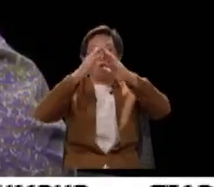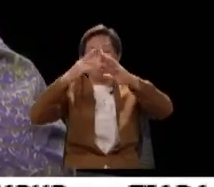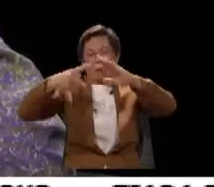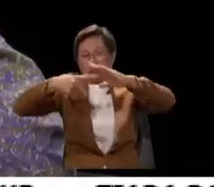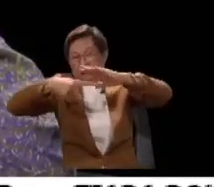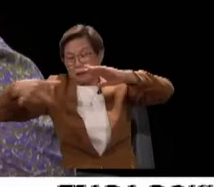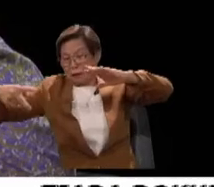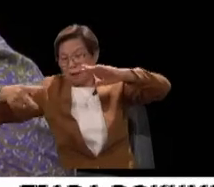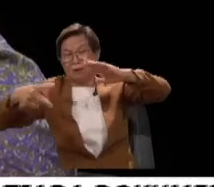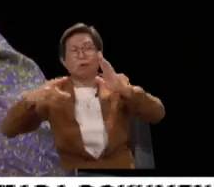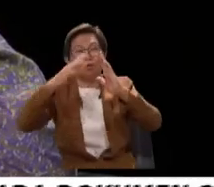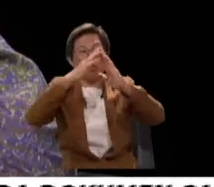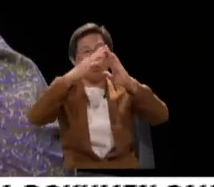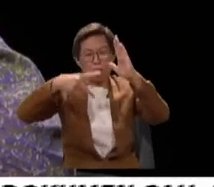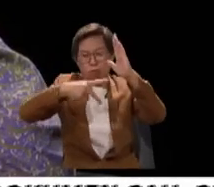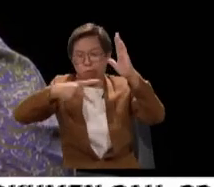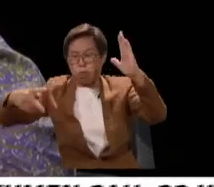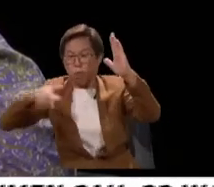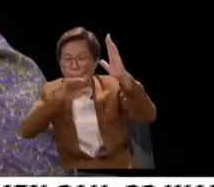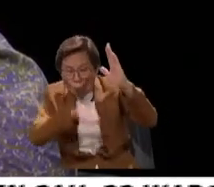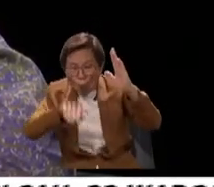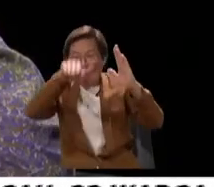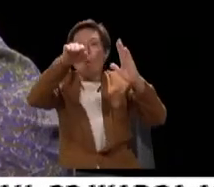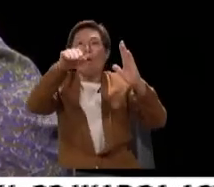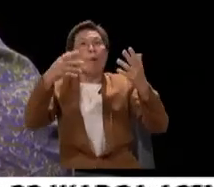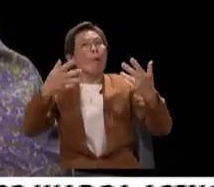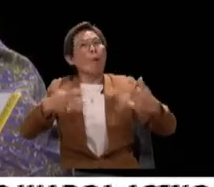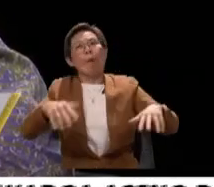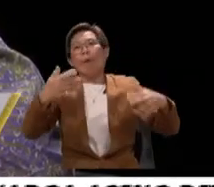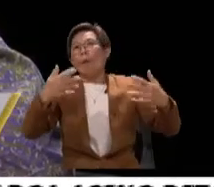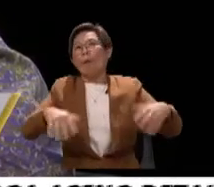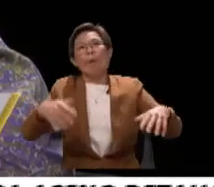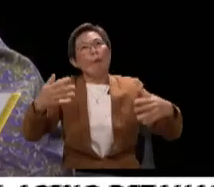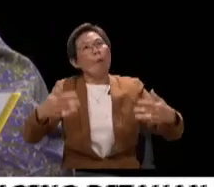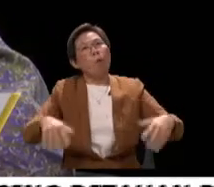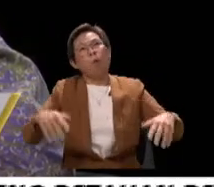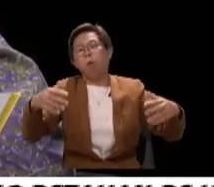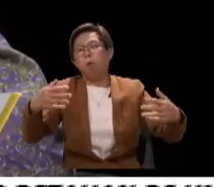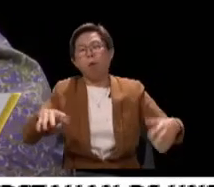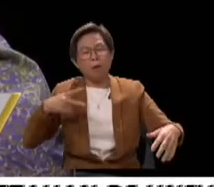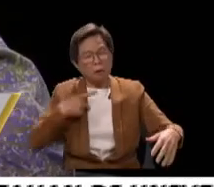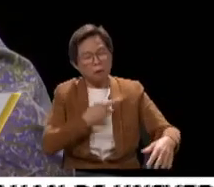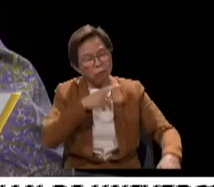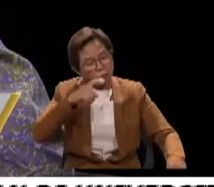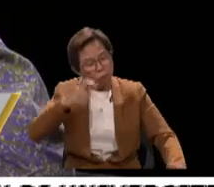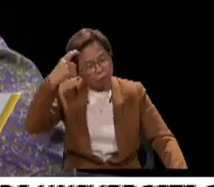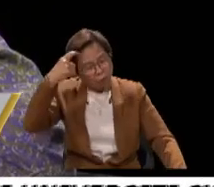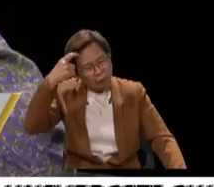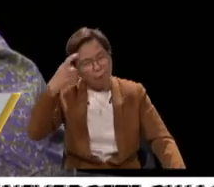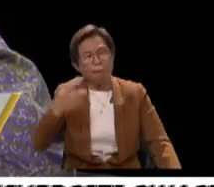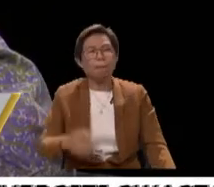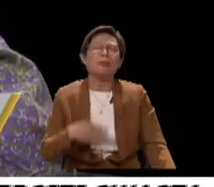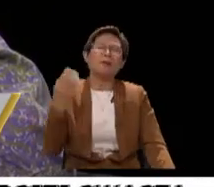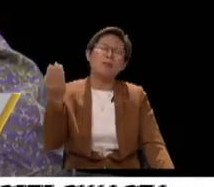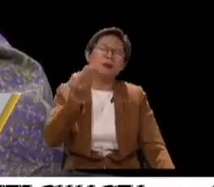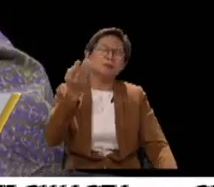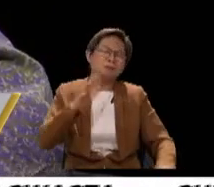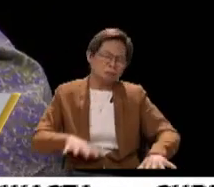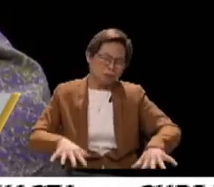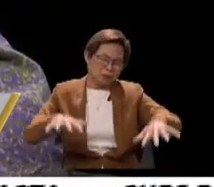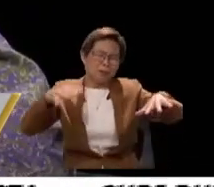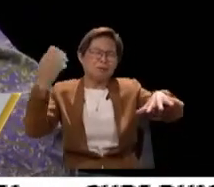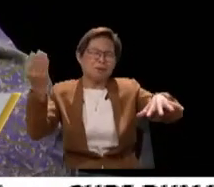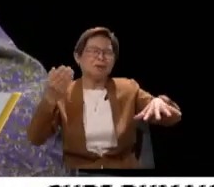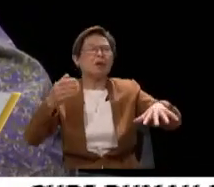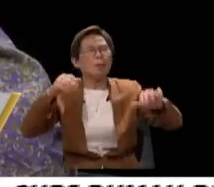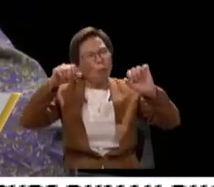juga kena sangat-sangat apa ni luar biasa ya Jadi ini yang harus kita fikirkan kalau setakat yang seperti biasa tu masih